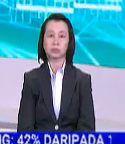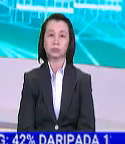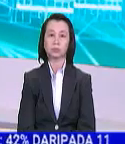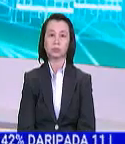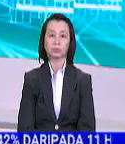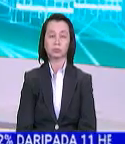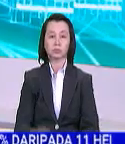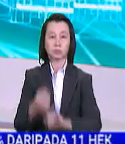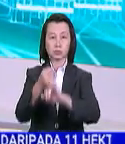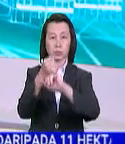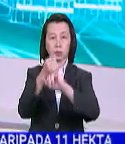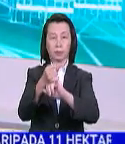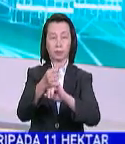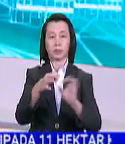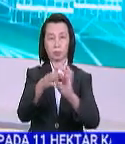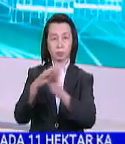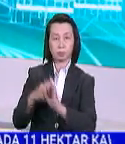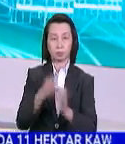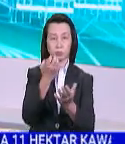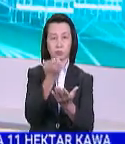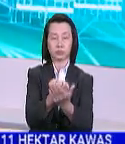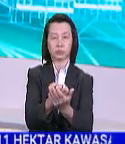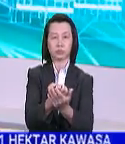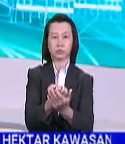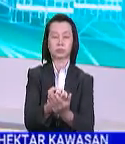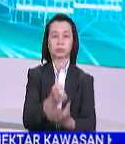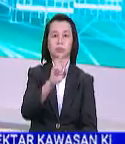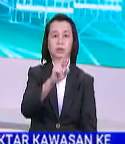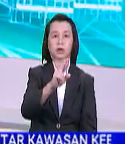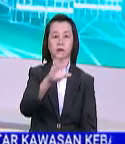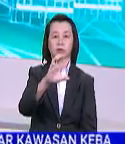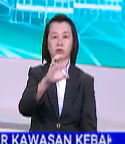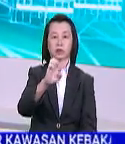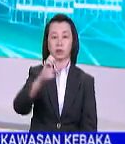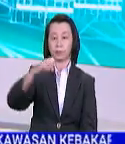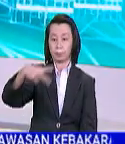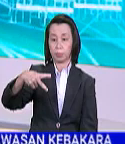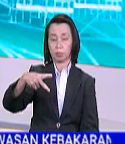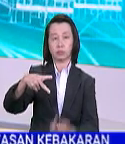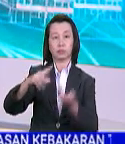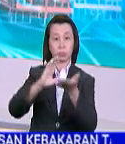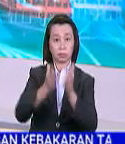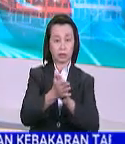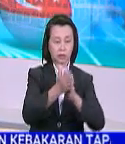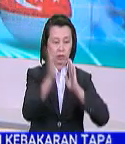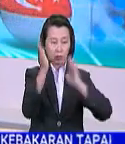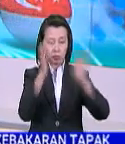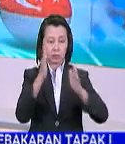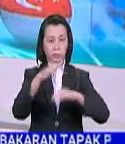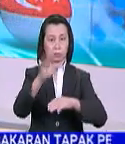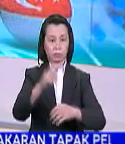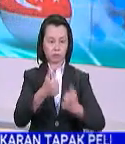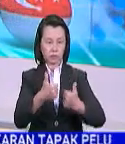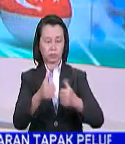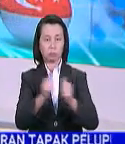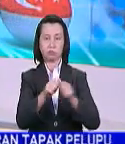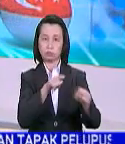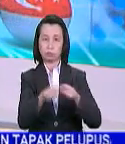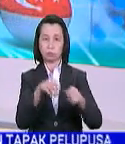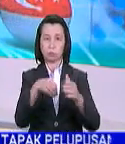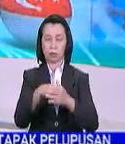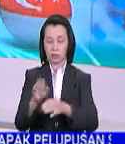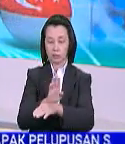Hai perjanjian kerjasama ekonomi komprehensif frontal offset akan menjadikan melisse lebih berdaya saing dalam